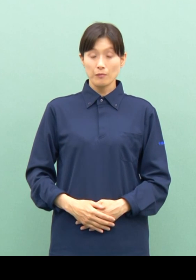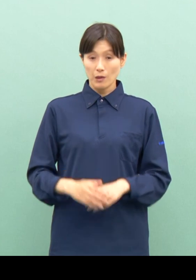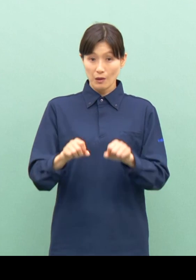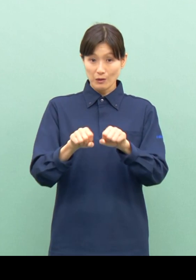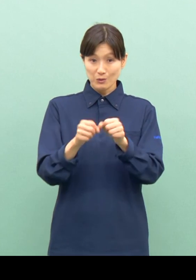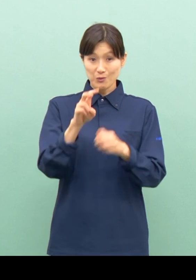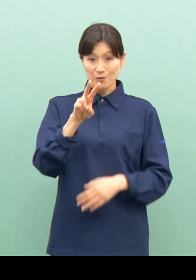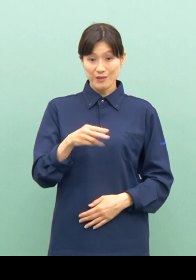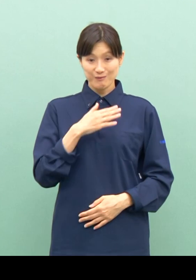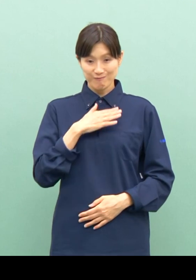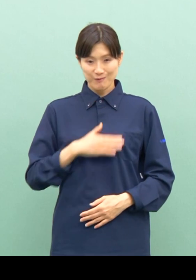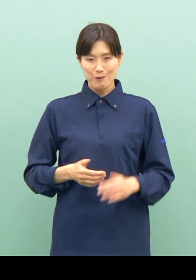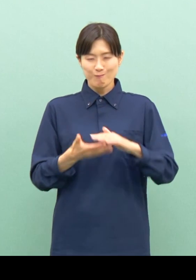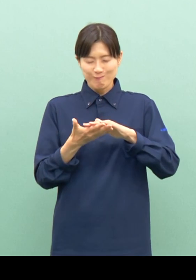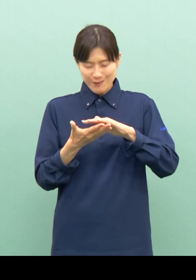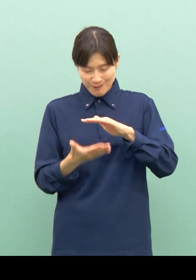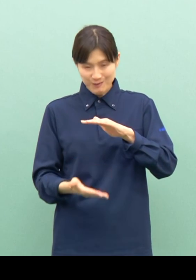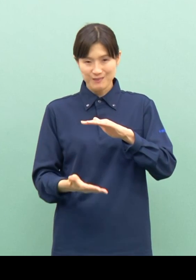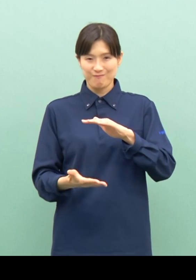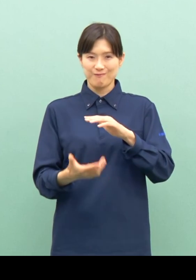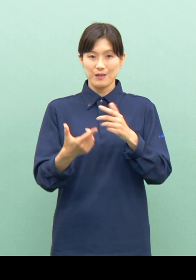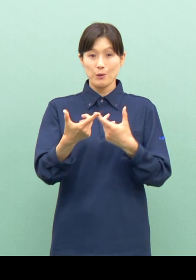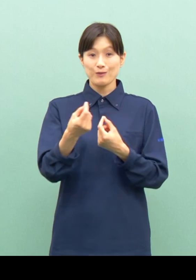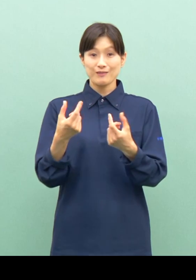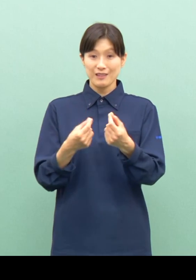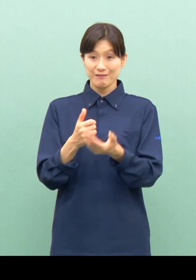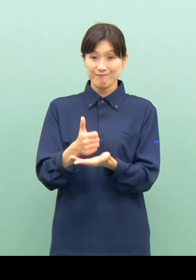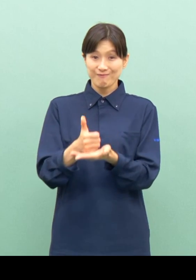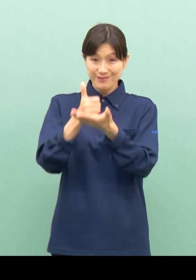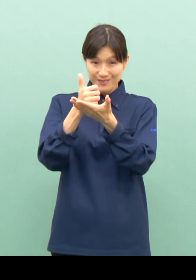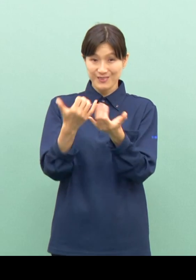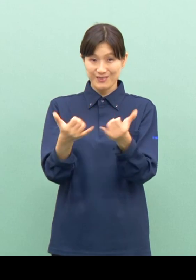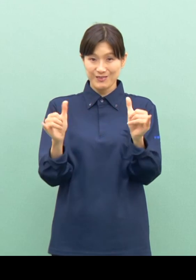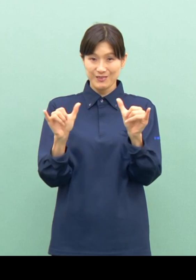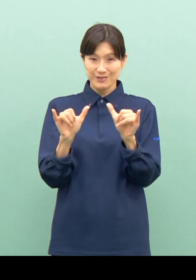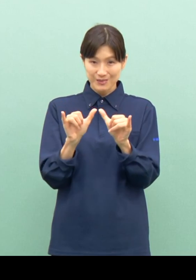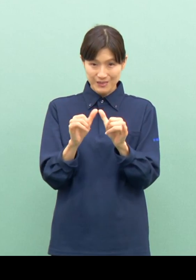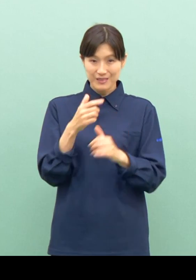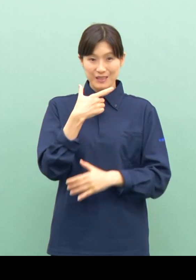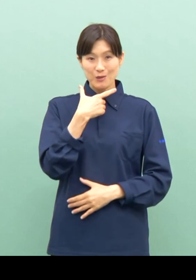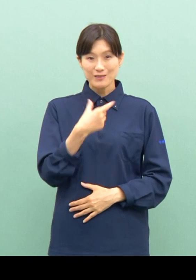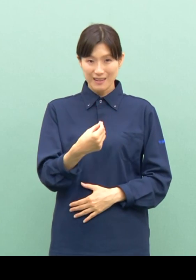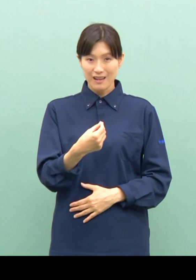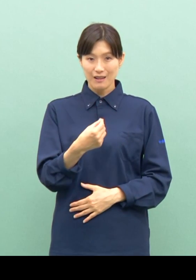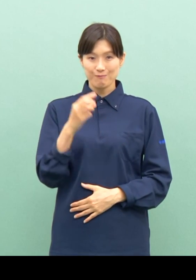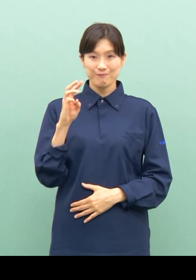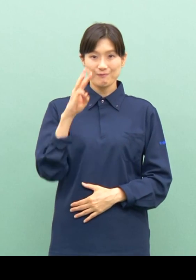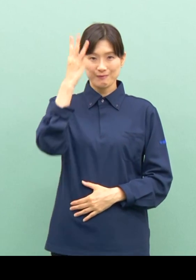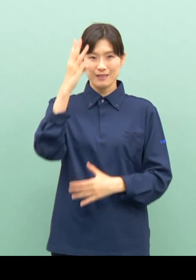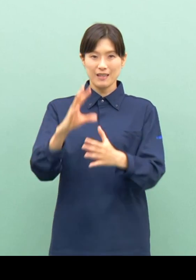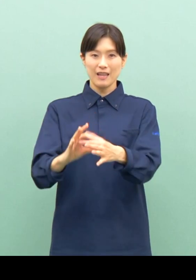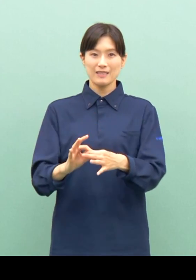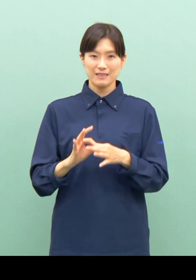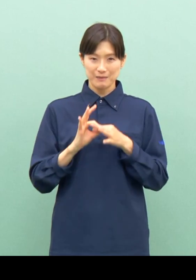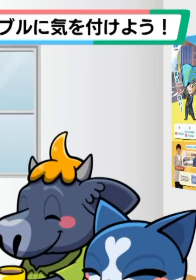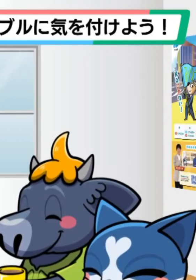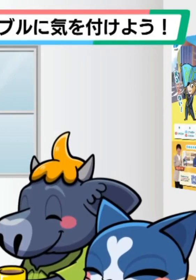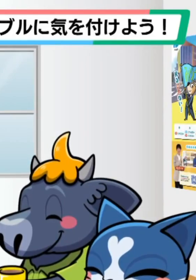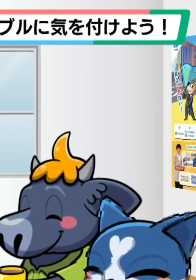発達障害への理解を深めて、互いに尊重し合える社会になってほしか。 しかだけに